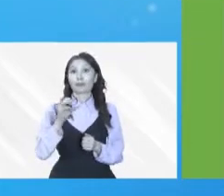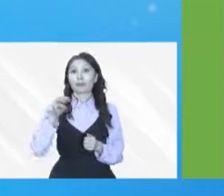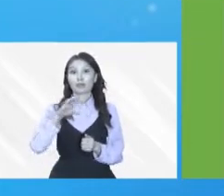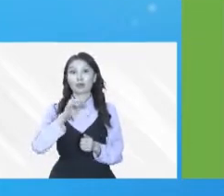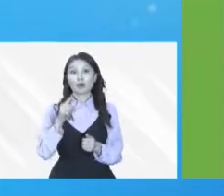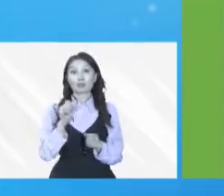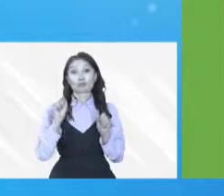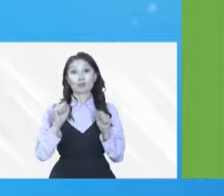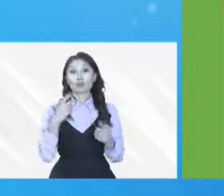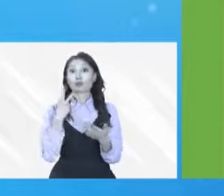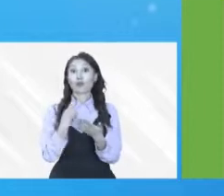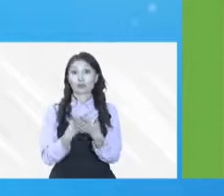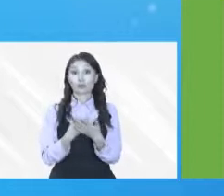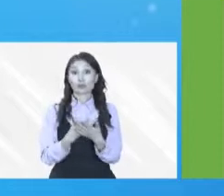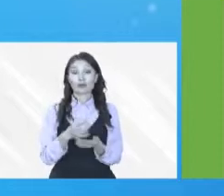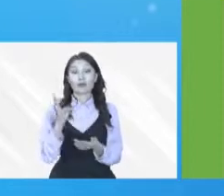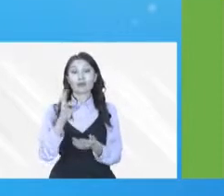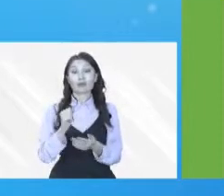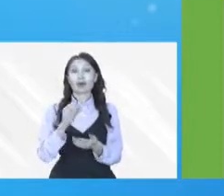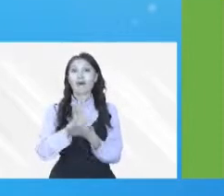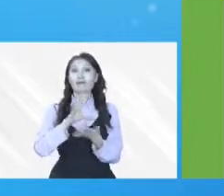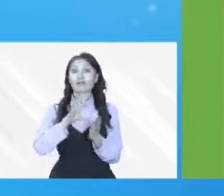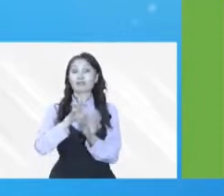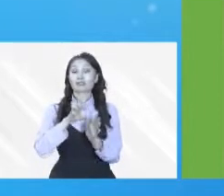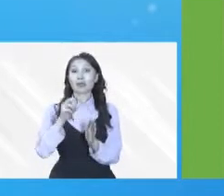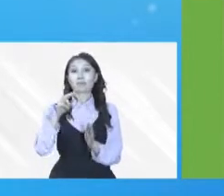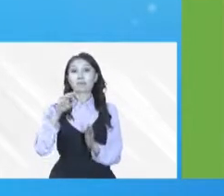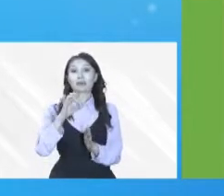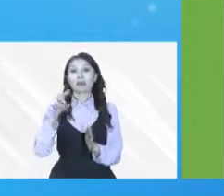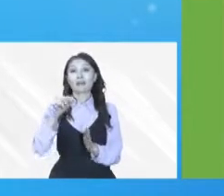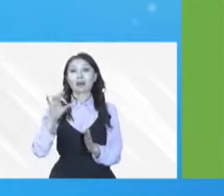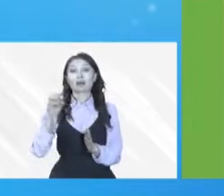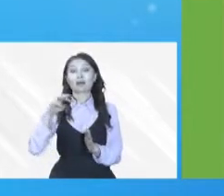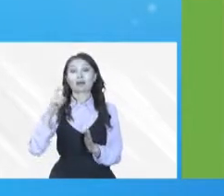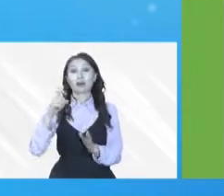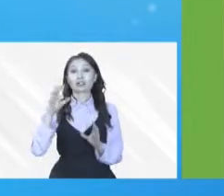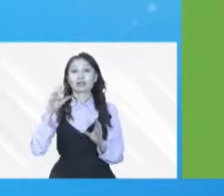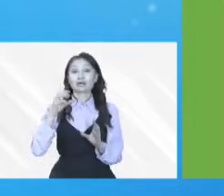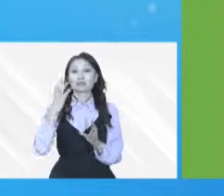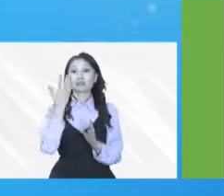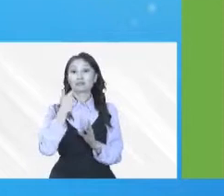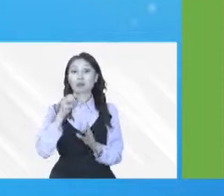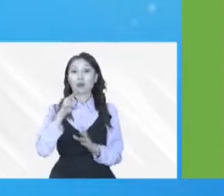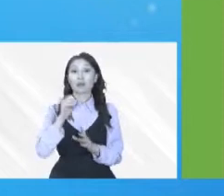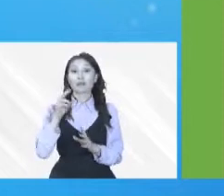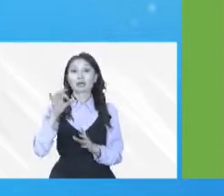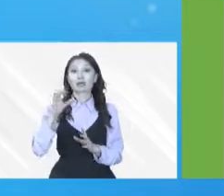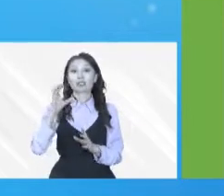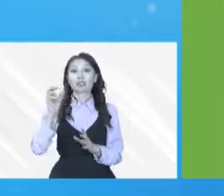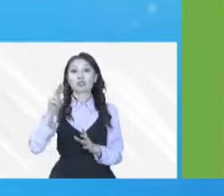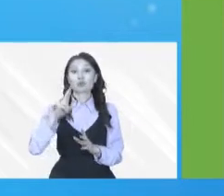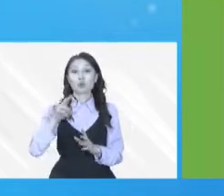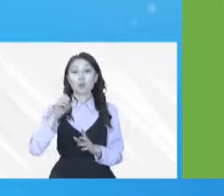Митоз можно увидеть на фиксированных препаратах в световой микроскоп.